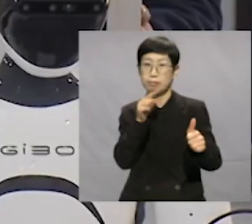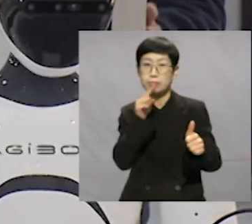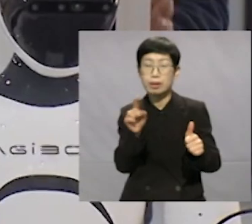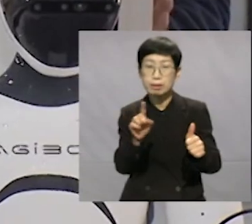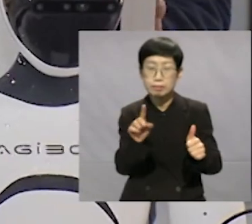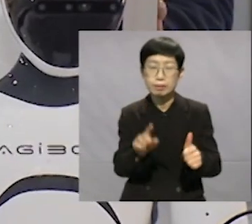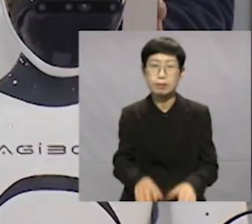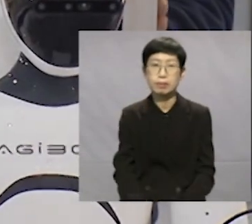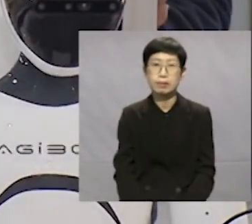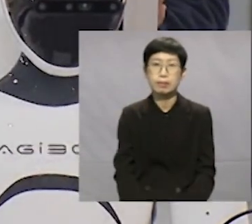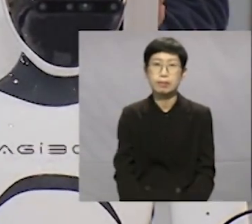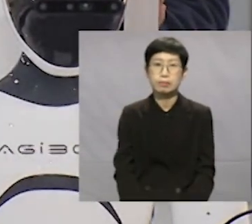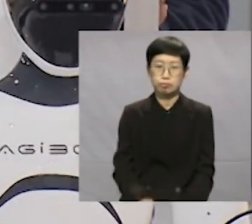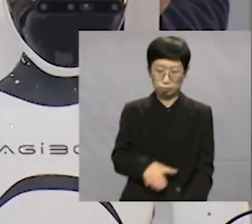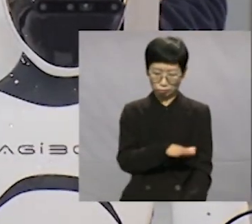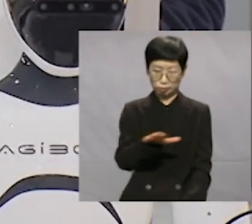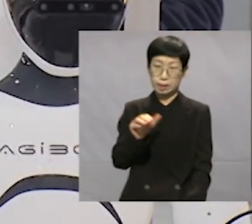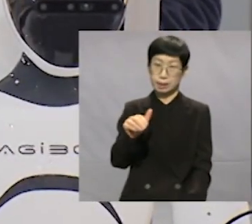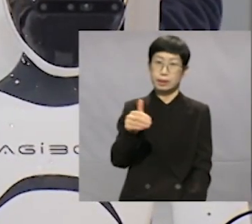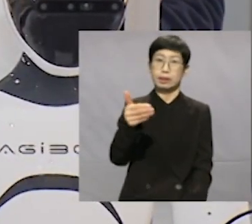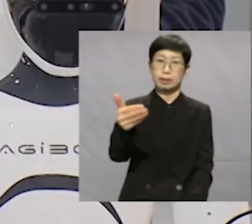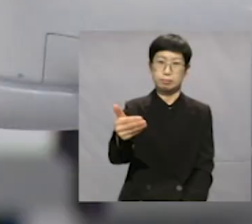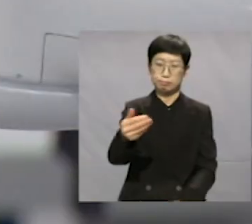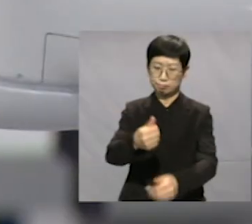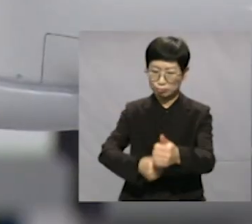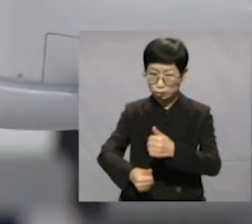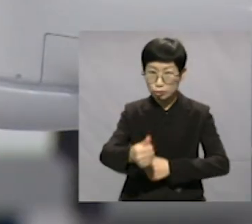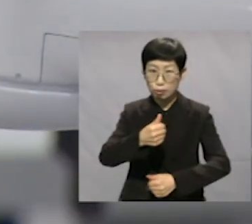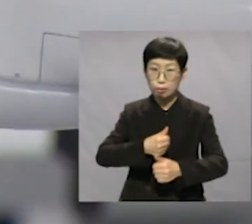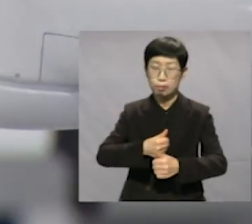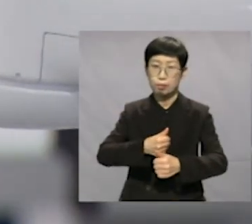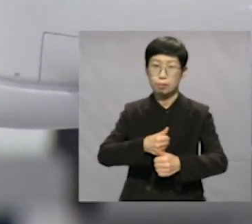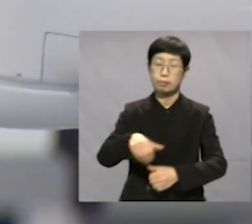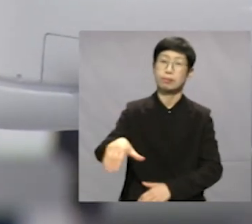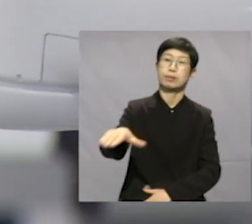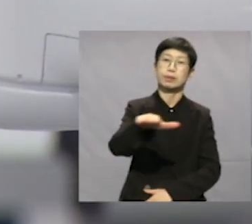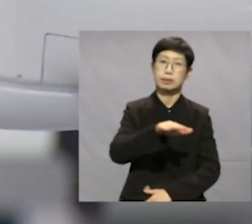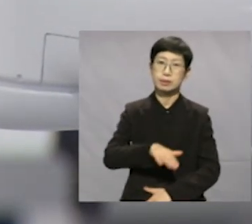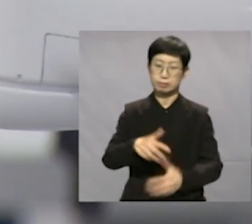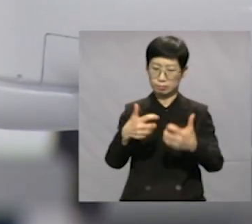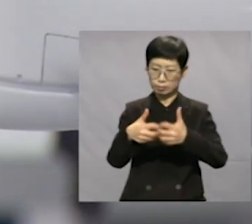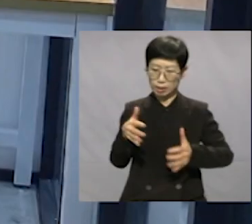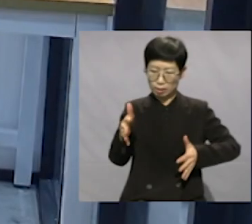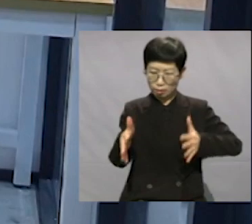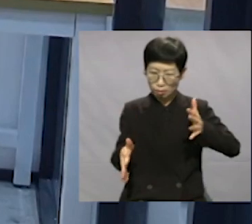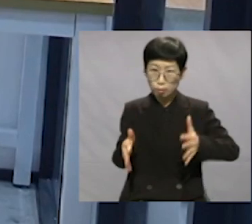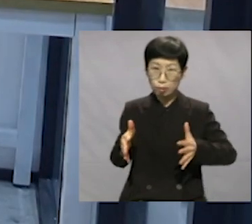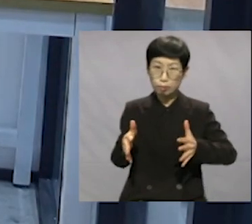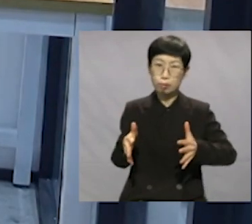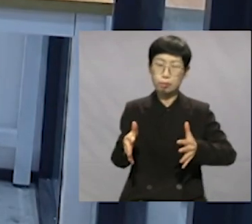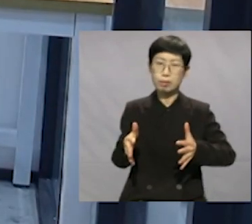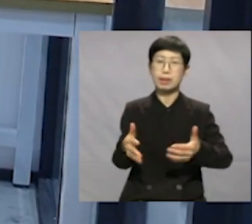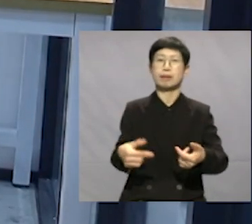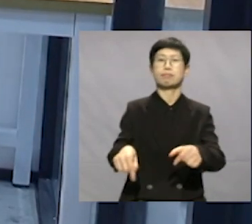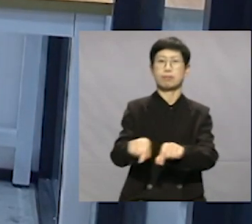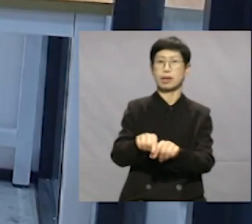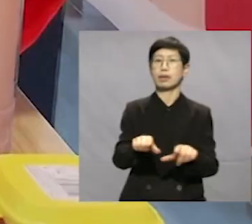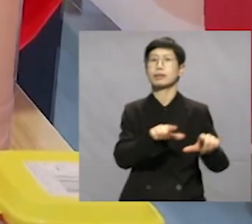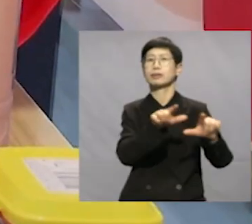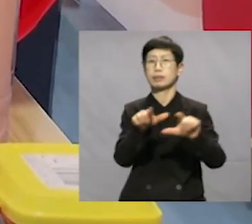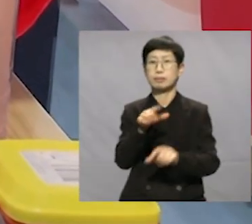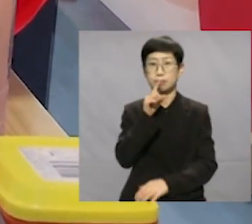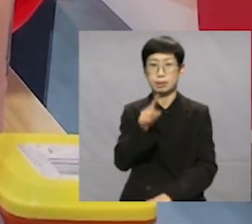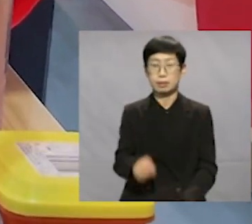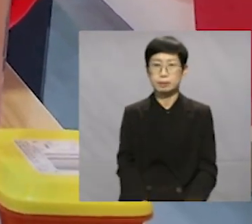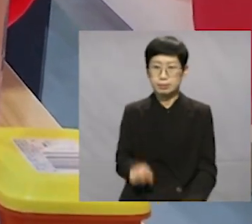이런 식으로 얘기했어요. 우리의 다음 세대, 지금 현 세대 말고 다음 세대는 네. 로봇 원주민이 될 거다. 그러니까 로봇